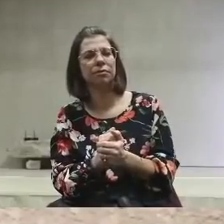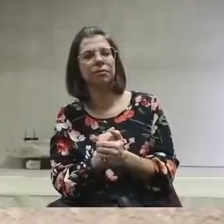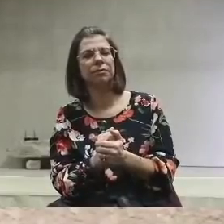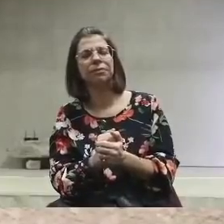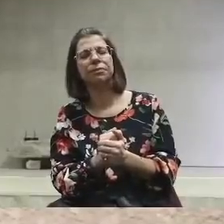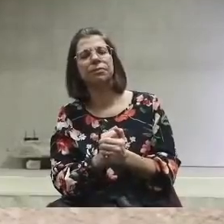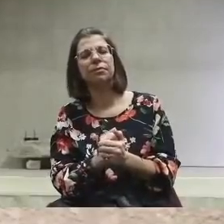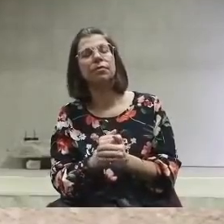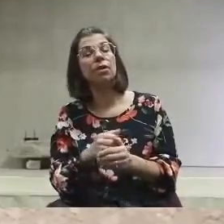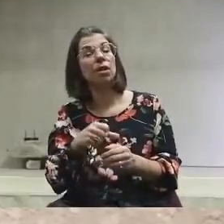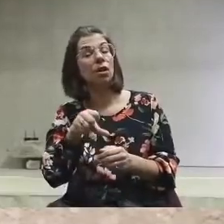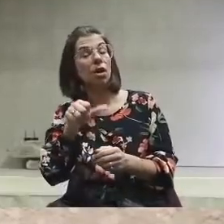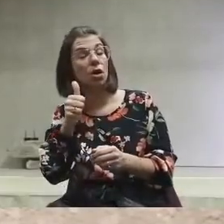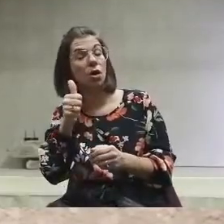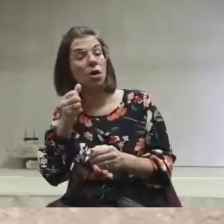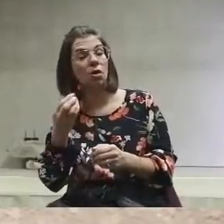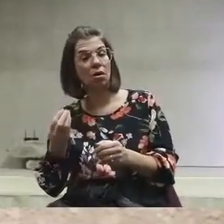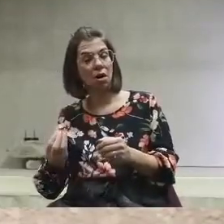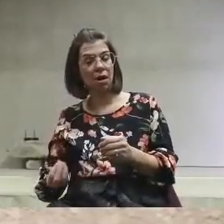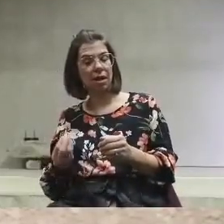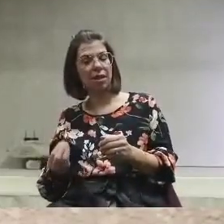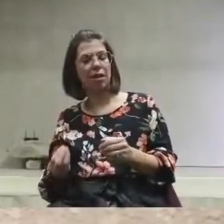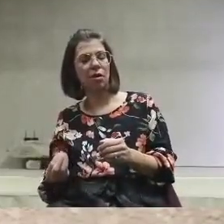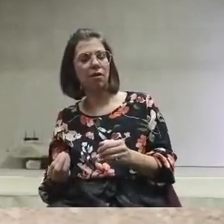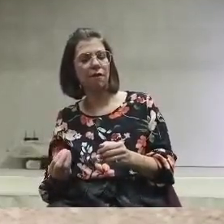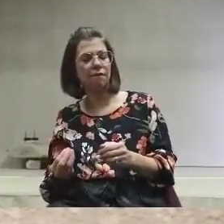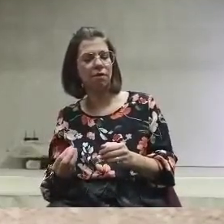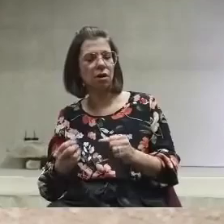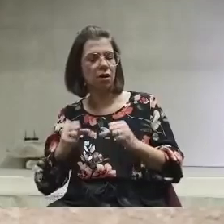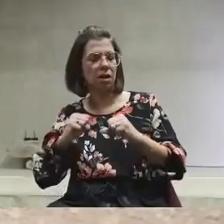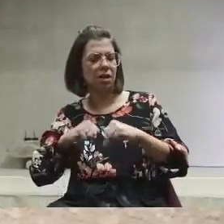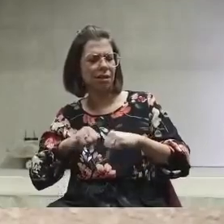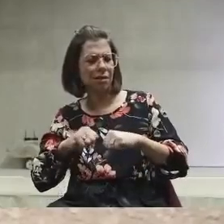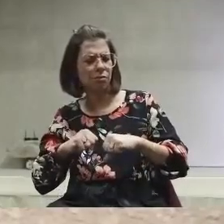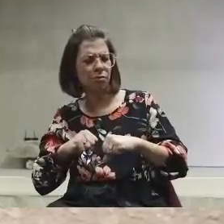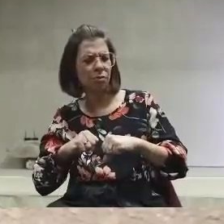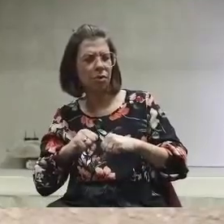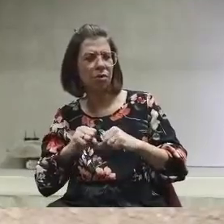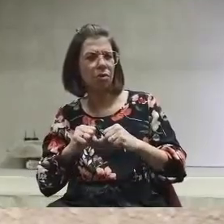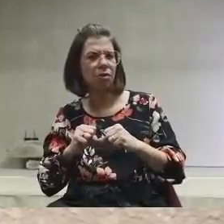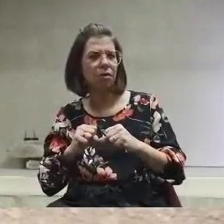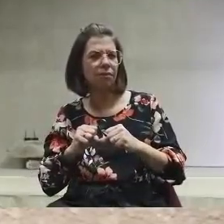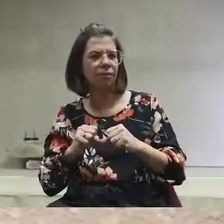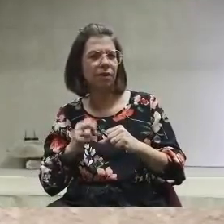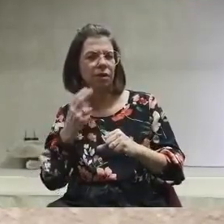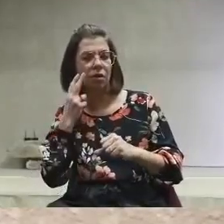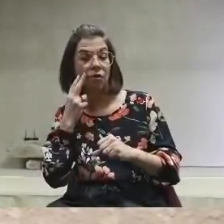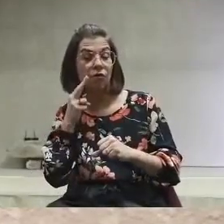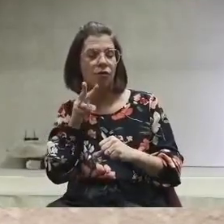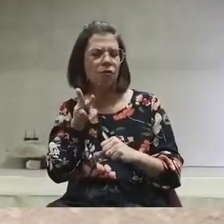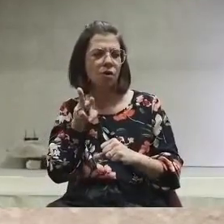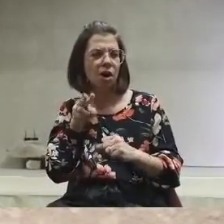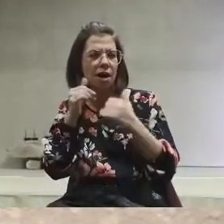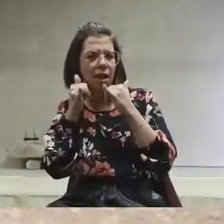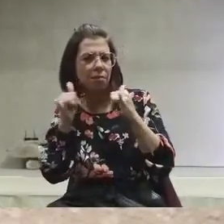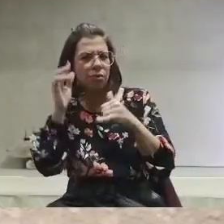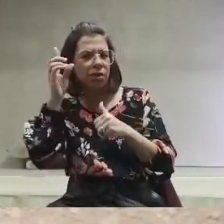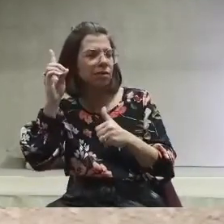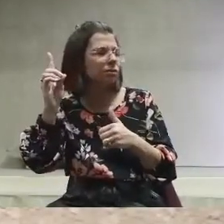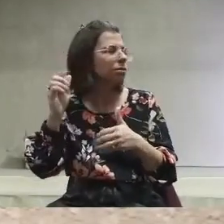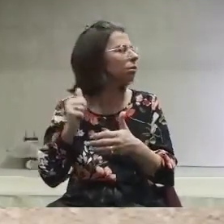d'ostéomyélite et il se plaignait de mal à la cheville, etc. On va voir le